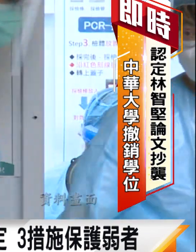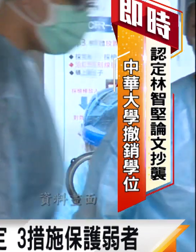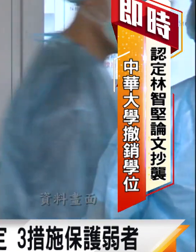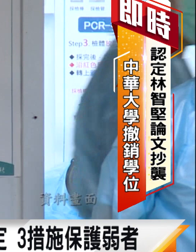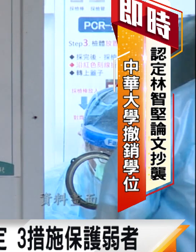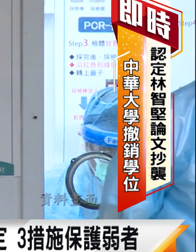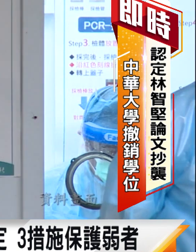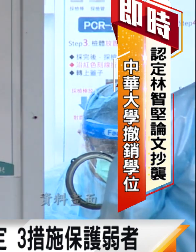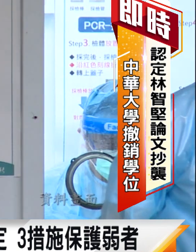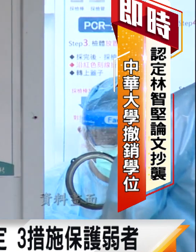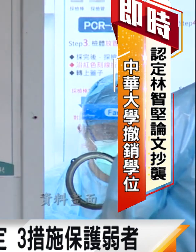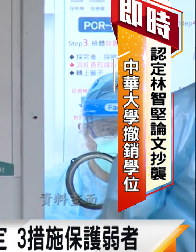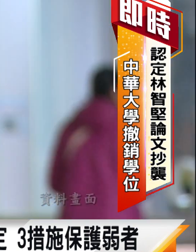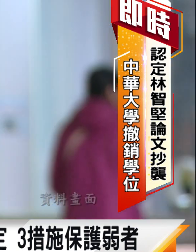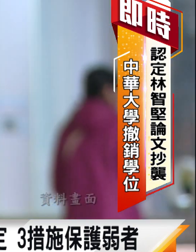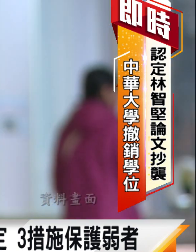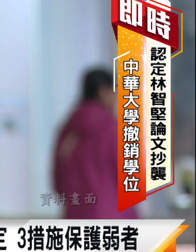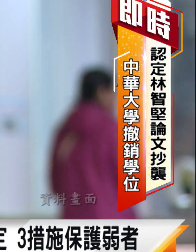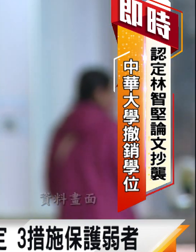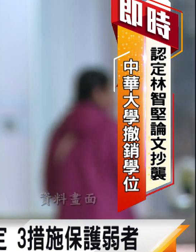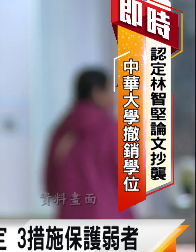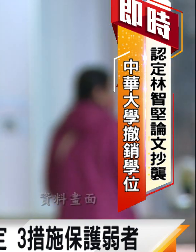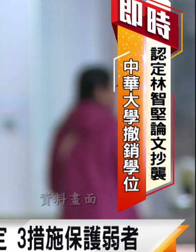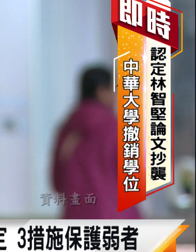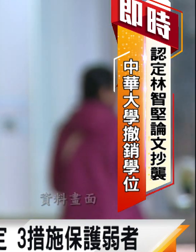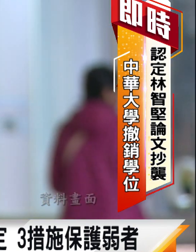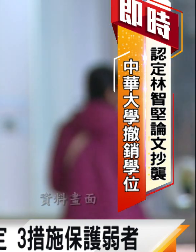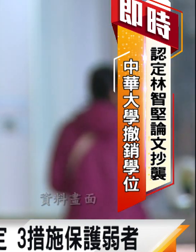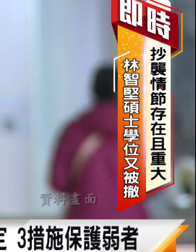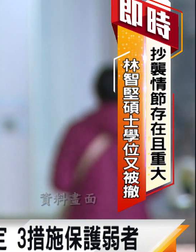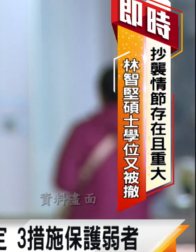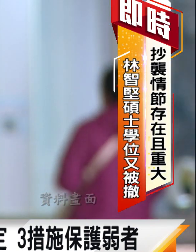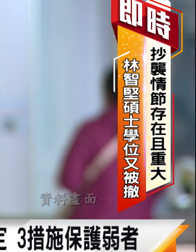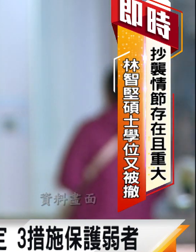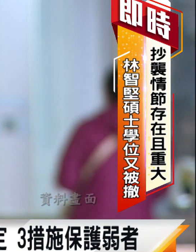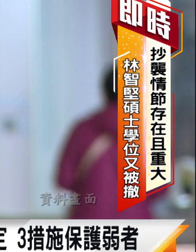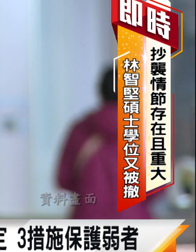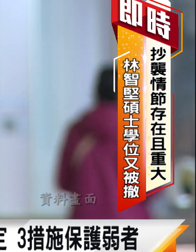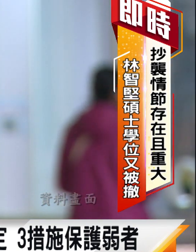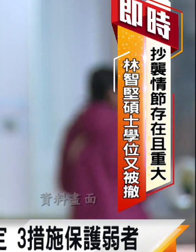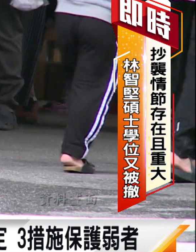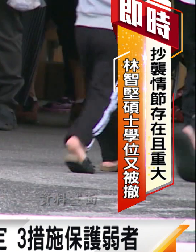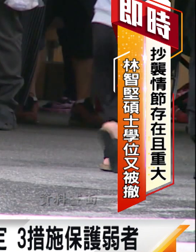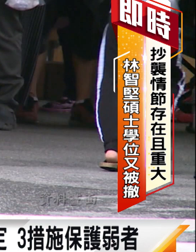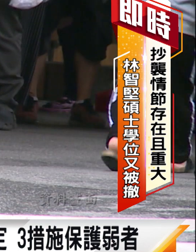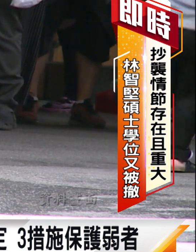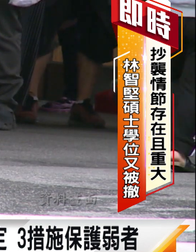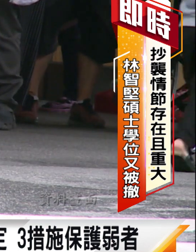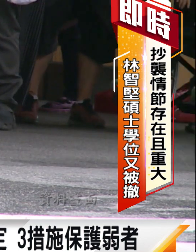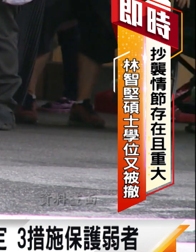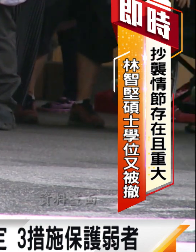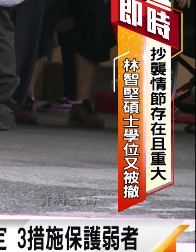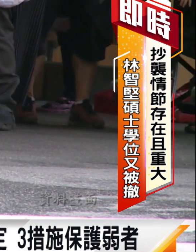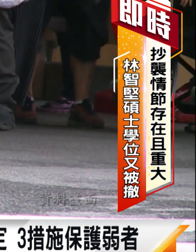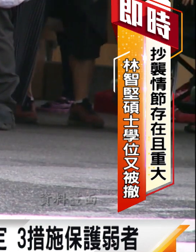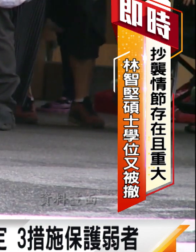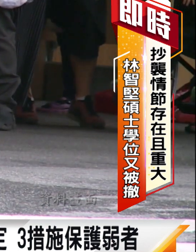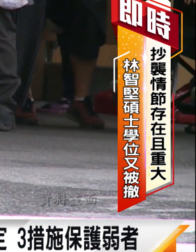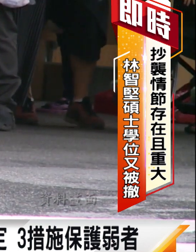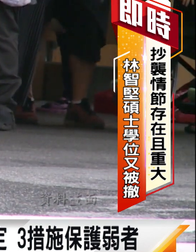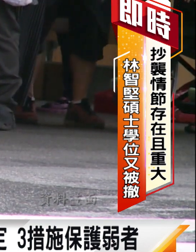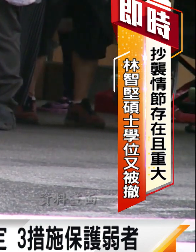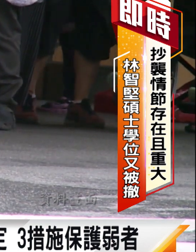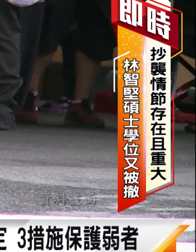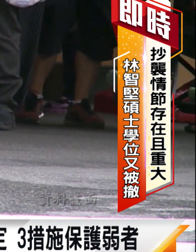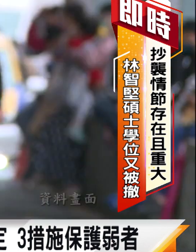案，173例境外移入，18例死亡。死亡的个案中有2人为年轻个案，其中1例30多岁